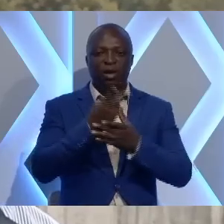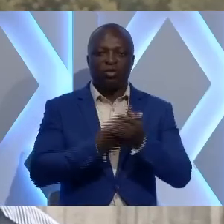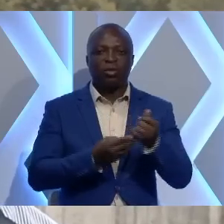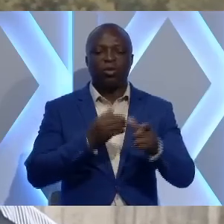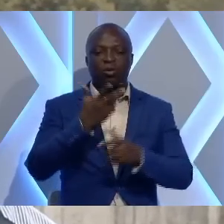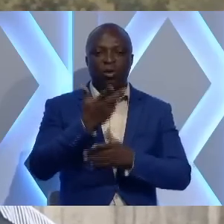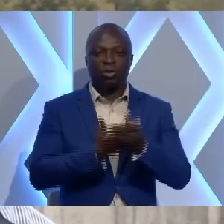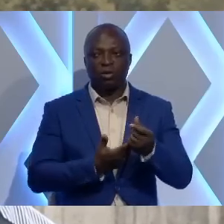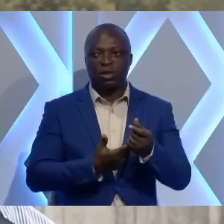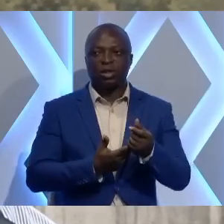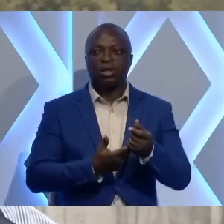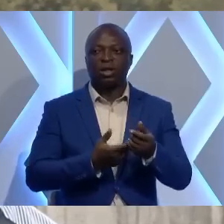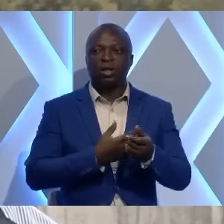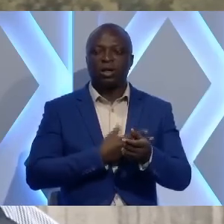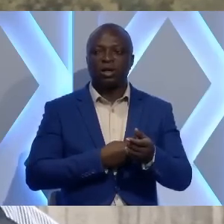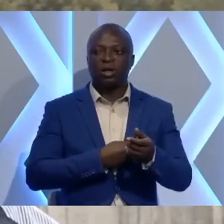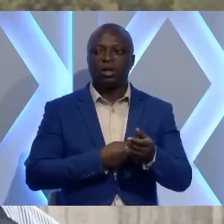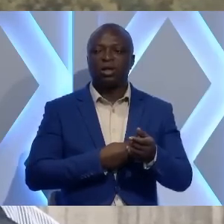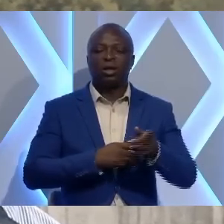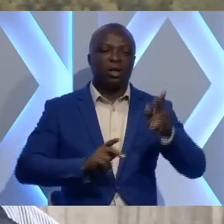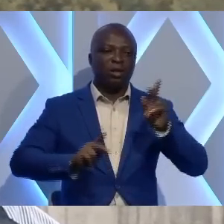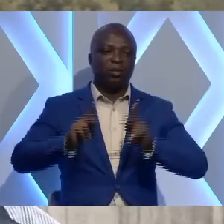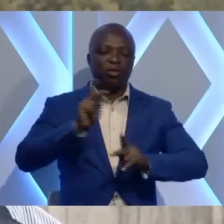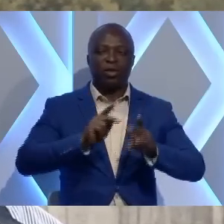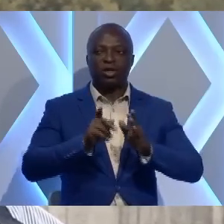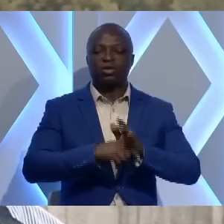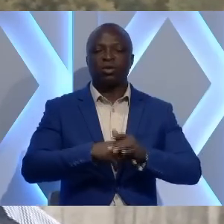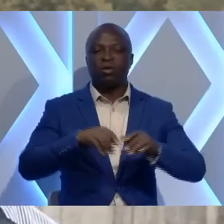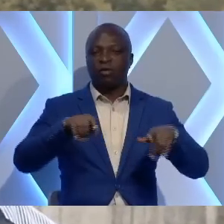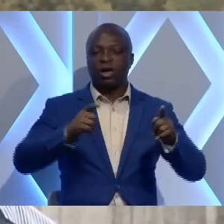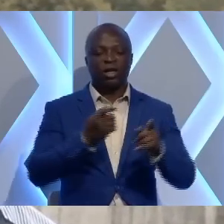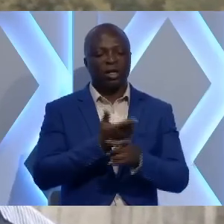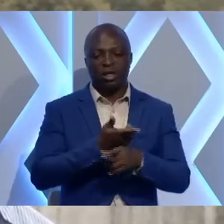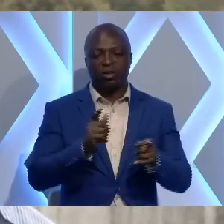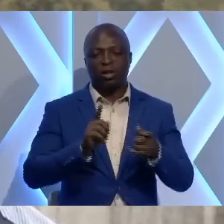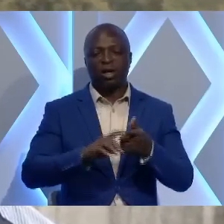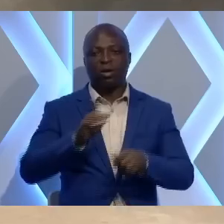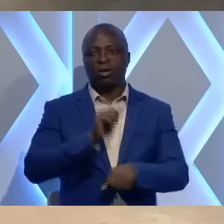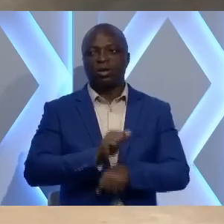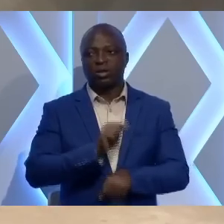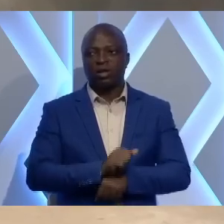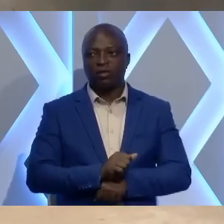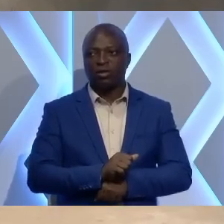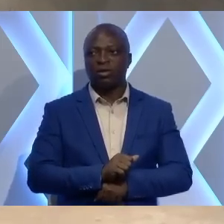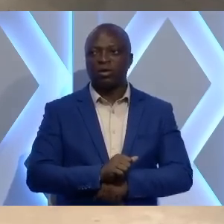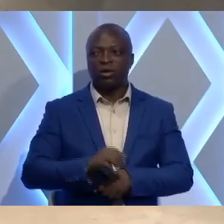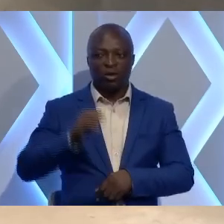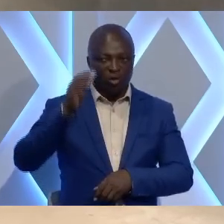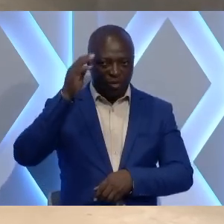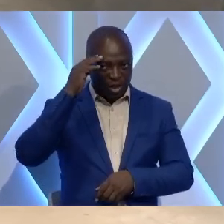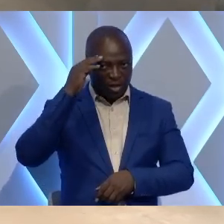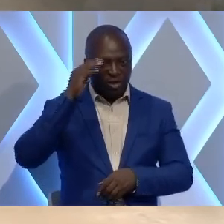quadruplé et les populations vaqueront librement à leurs occupations. Le ministre